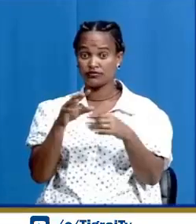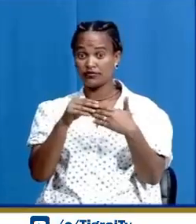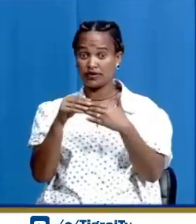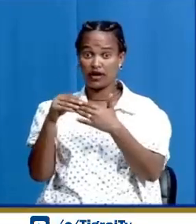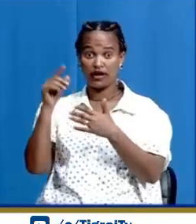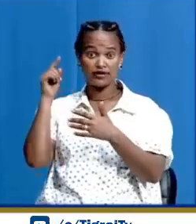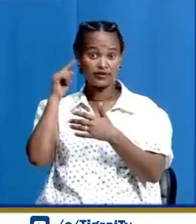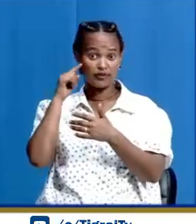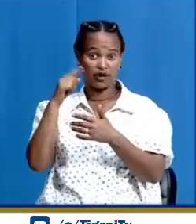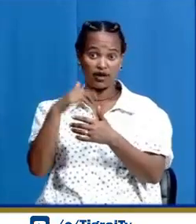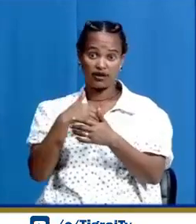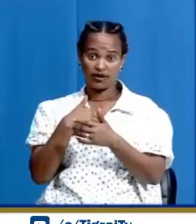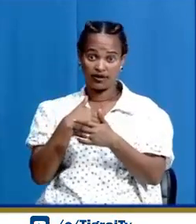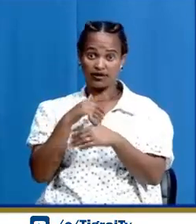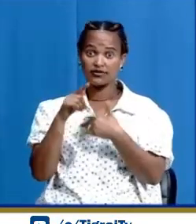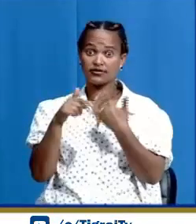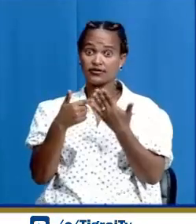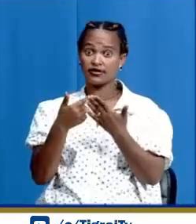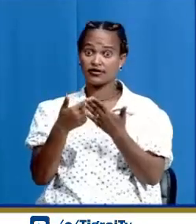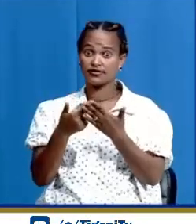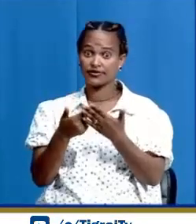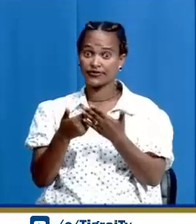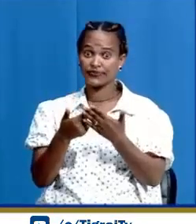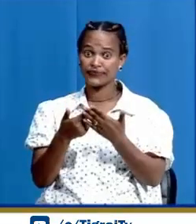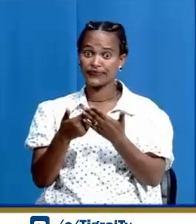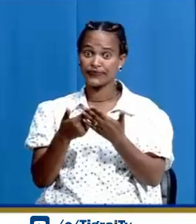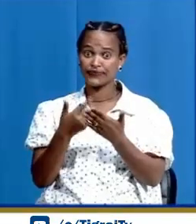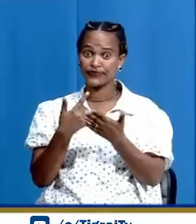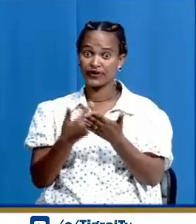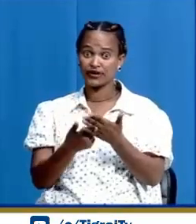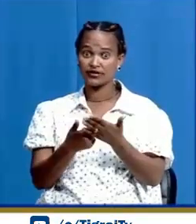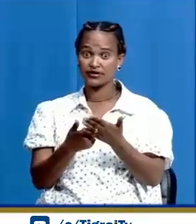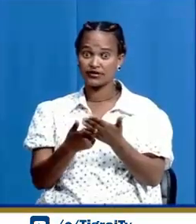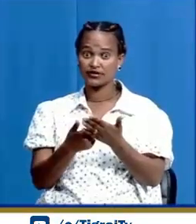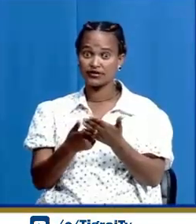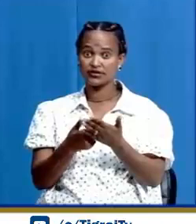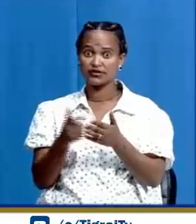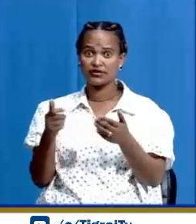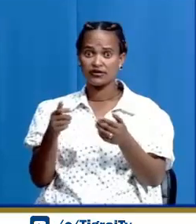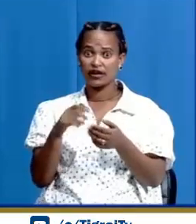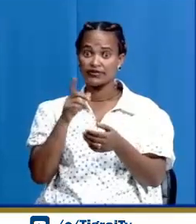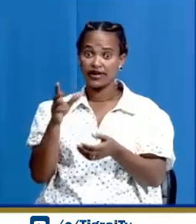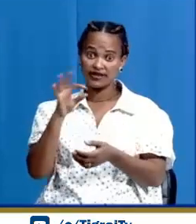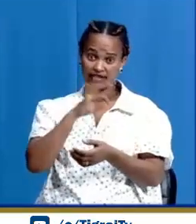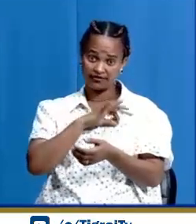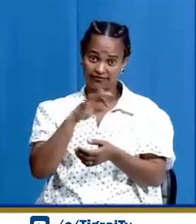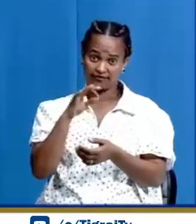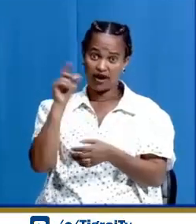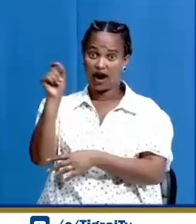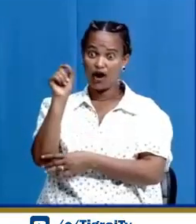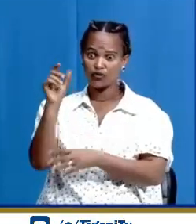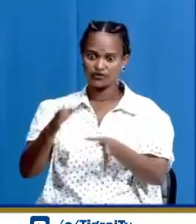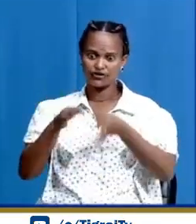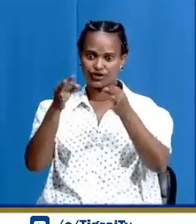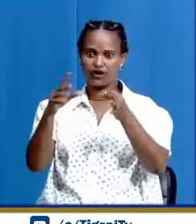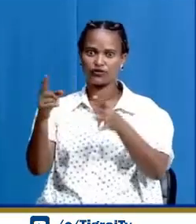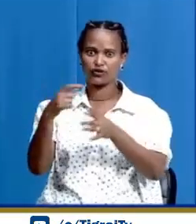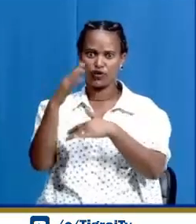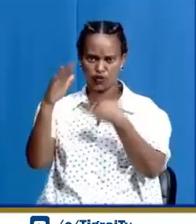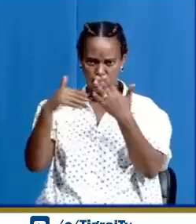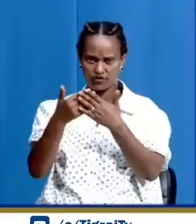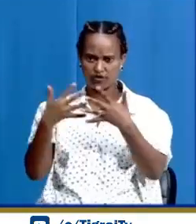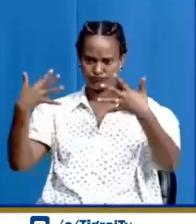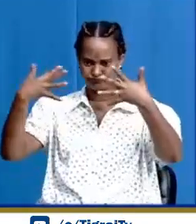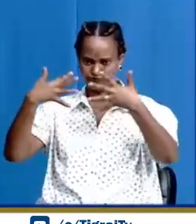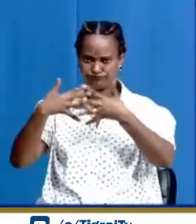ብመራሕትና ሰሚዕና ኣለና። ስለዚ እዚ ታእሽም እዚ ዓቂብና ናብ ዘይተረፍ ዓወት ክንሸጋገር ንድሕር ኮይና ኩልና ግን ኢደ